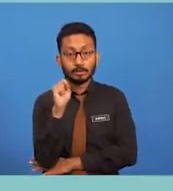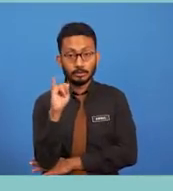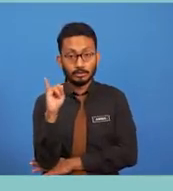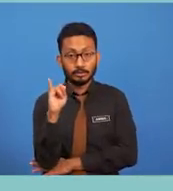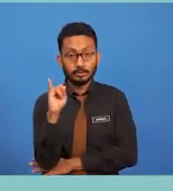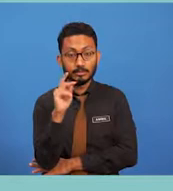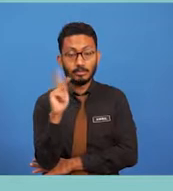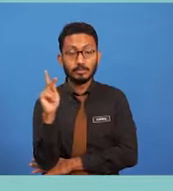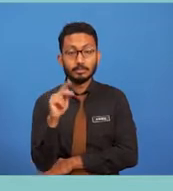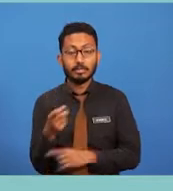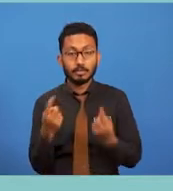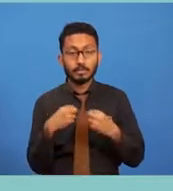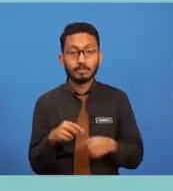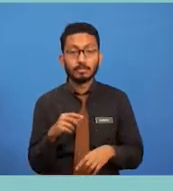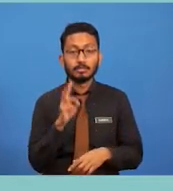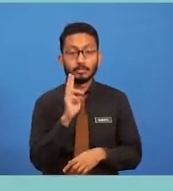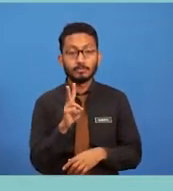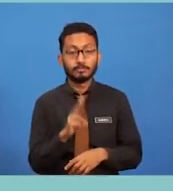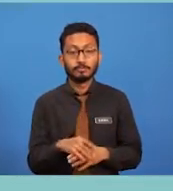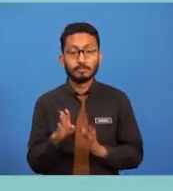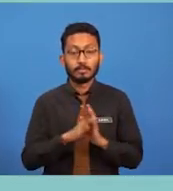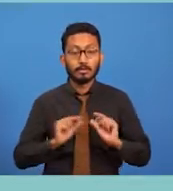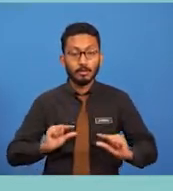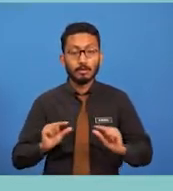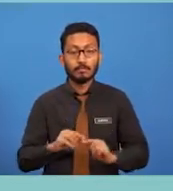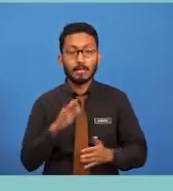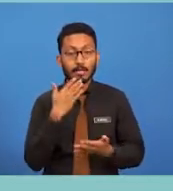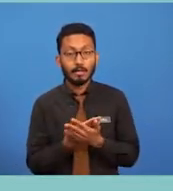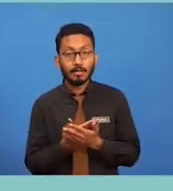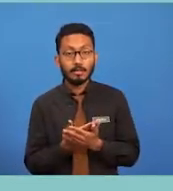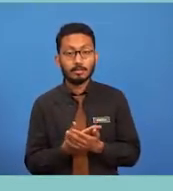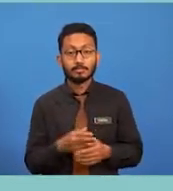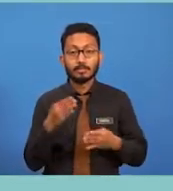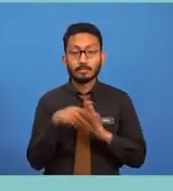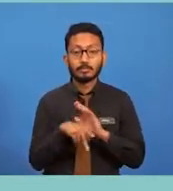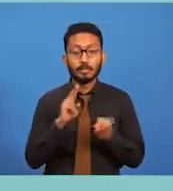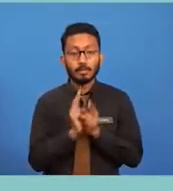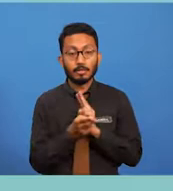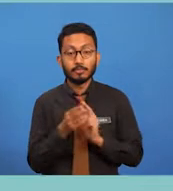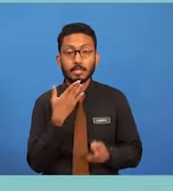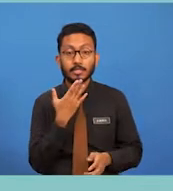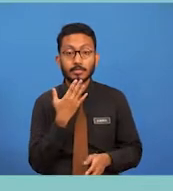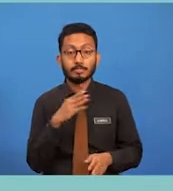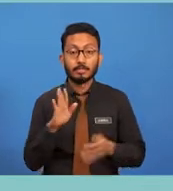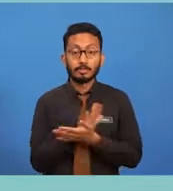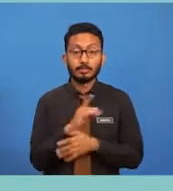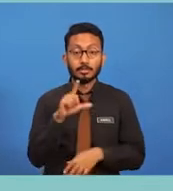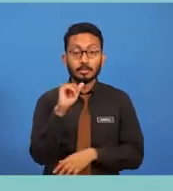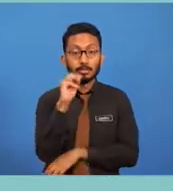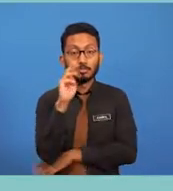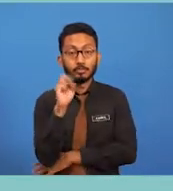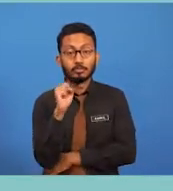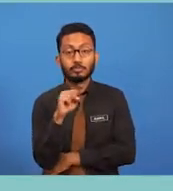Kedua, pemboleh ubah bergerak balas iaitu perubahan warna pada kertas litmus